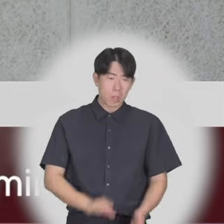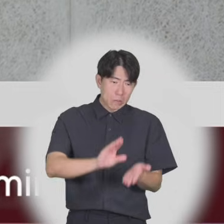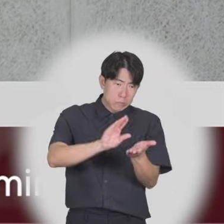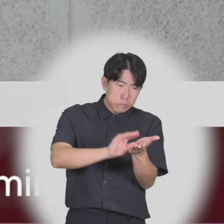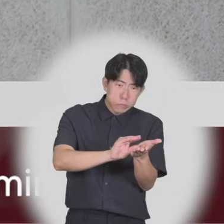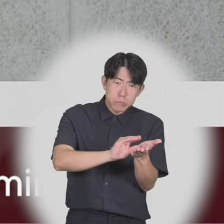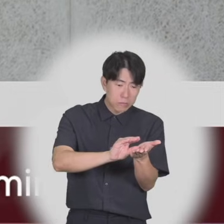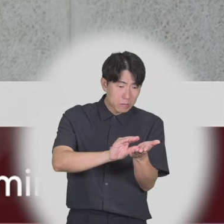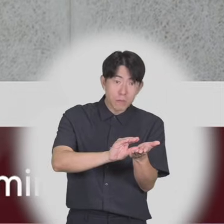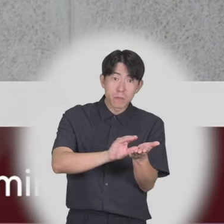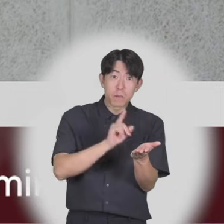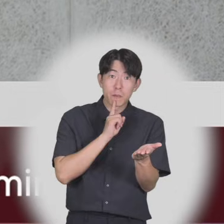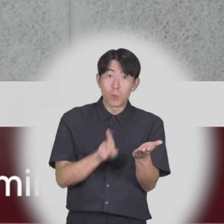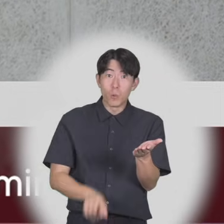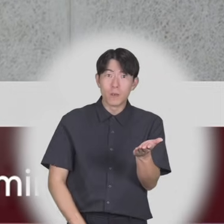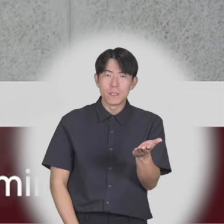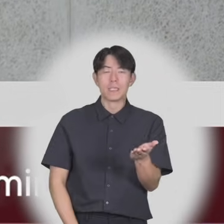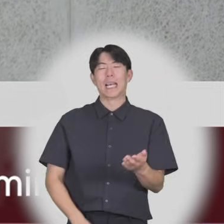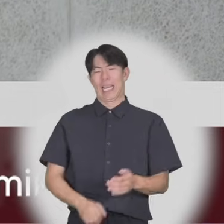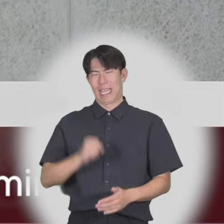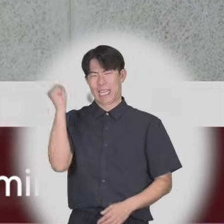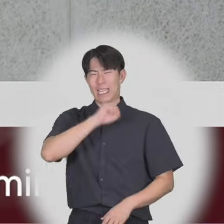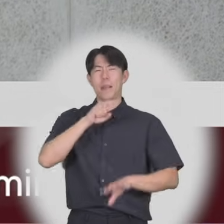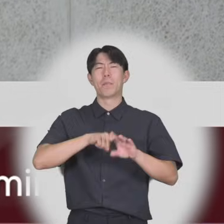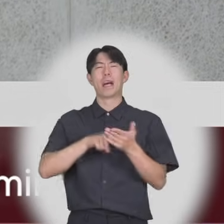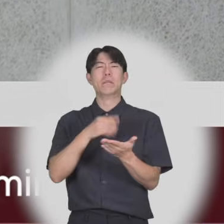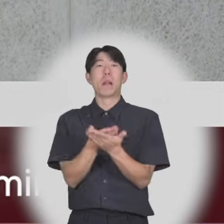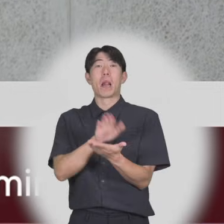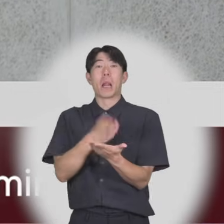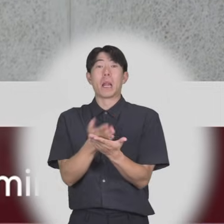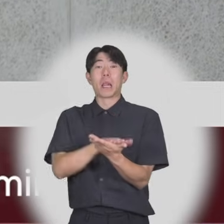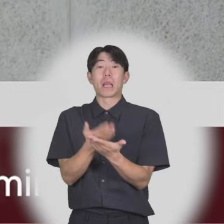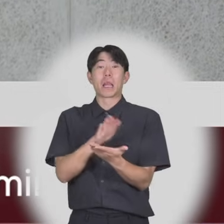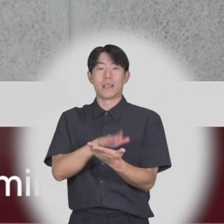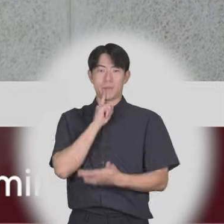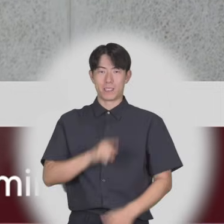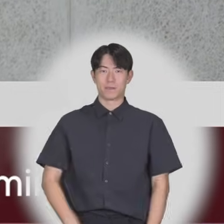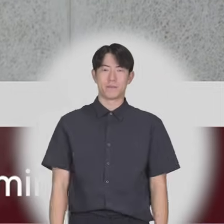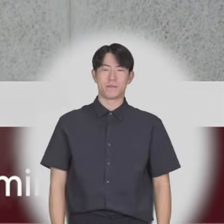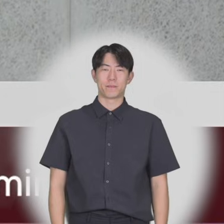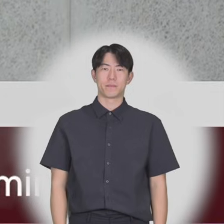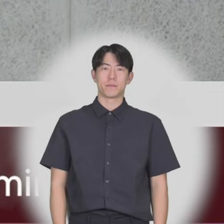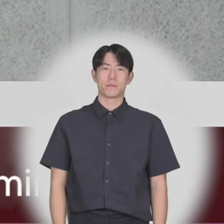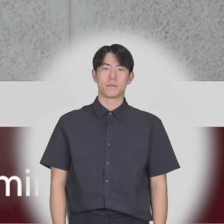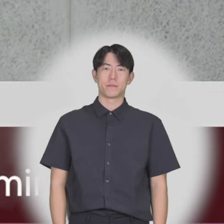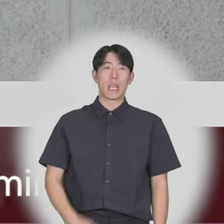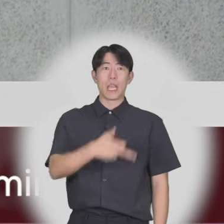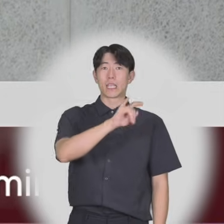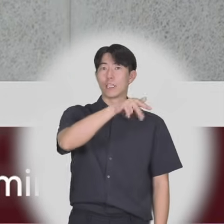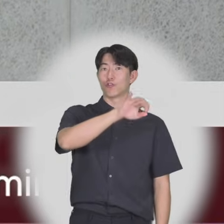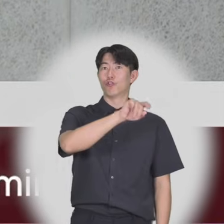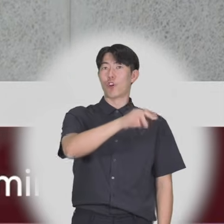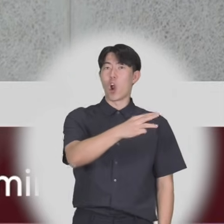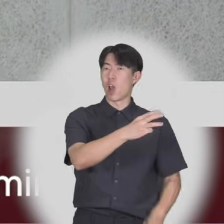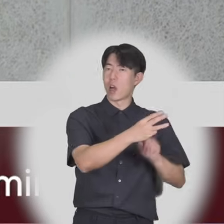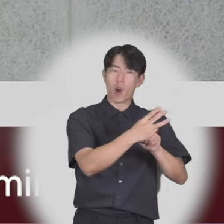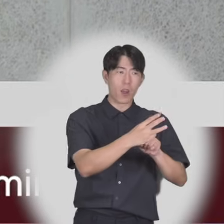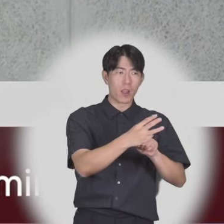했겠습니까? 변덕이 죽을 듯 끓기 때문입니다. casual하고 반대되는 개념이